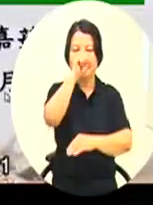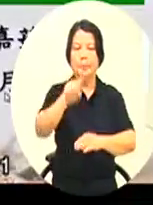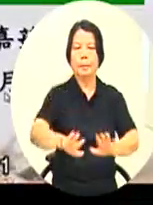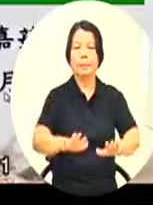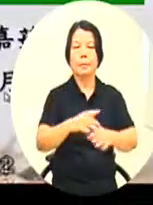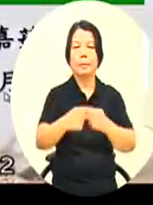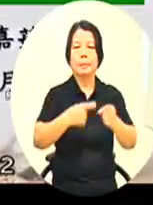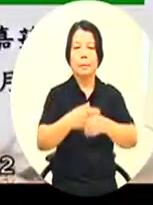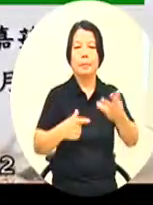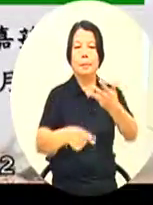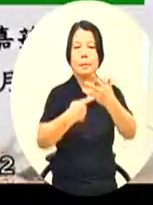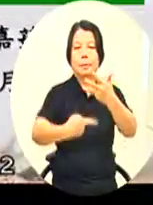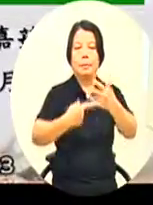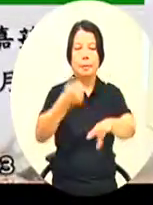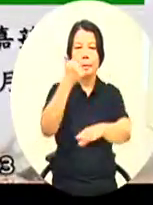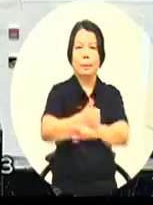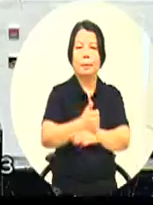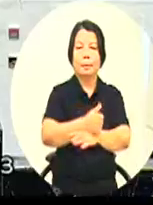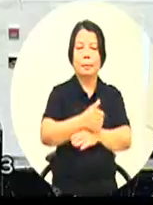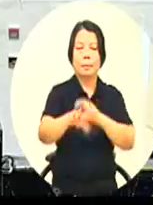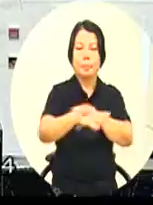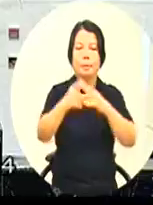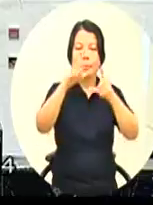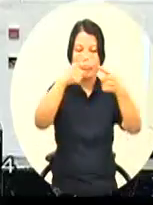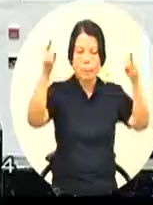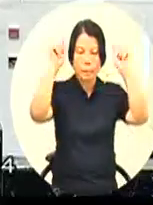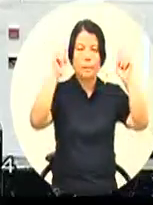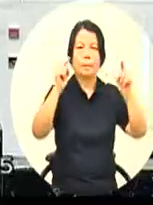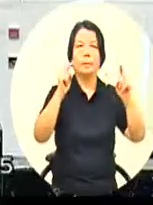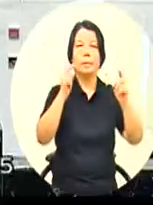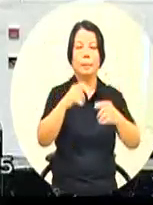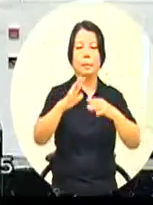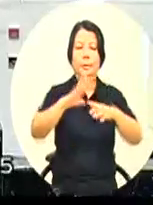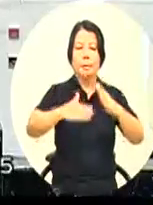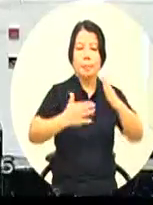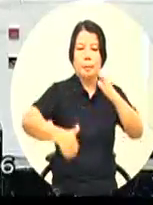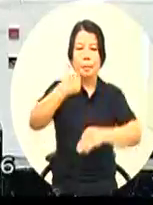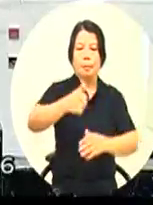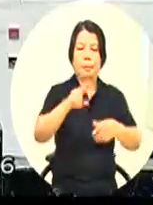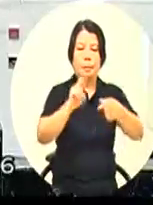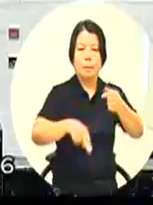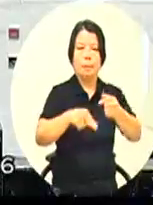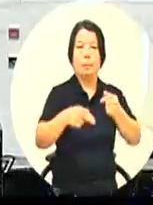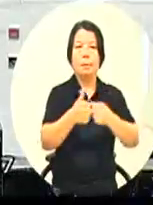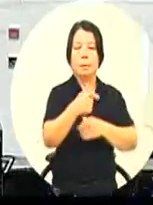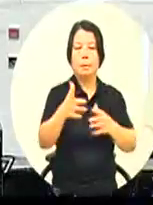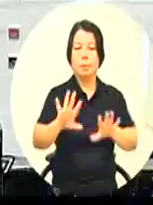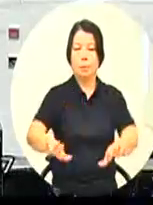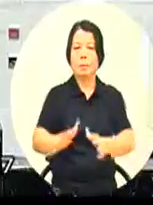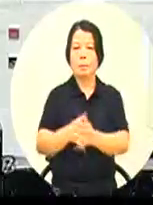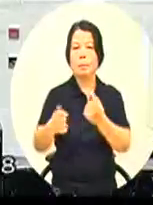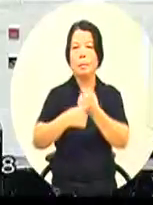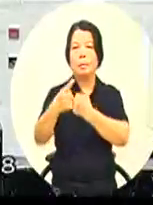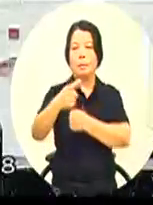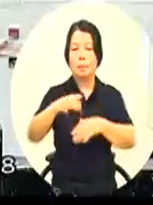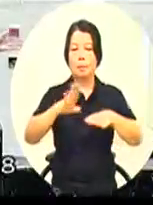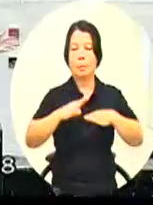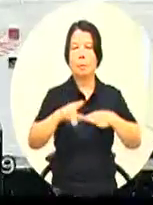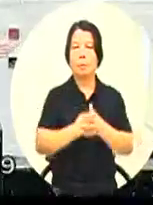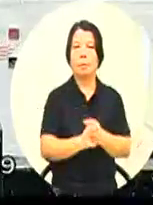年8月1号就任的空大校长刘嘉如。那首先呢，我介绍一下哈，我们新任的一级主管。那